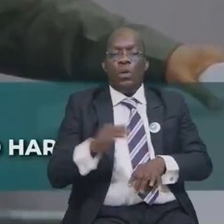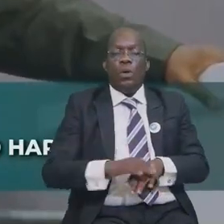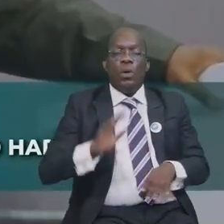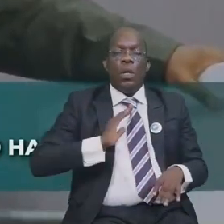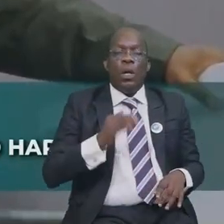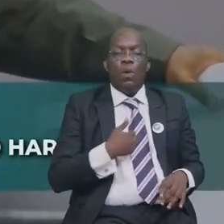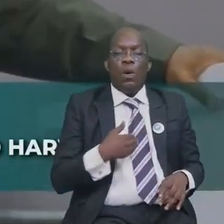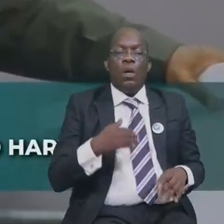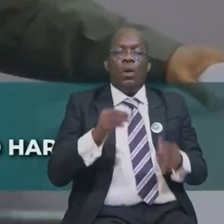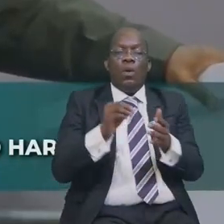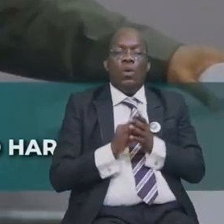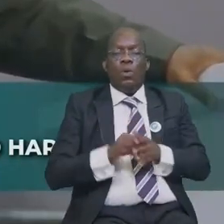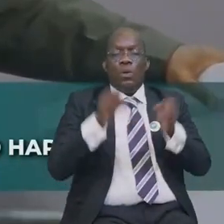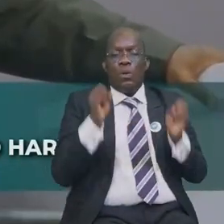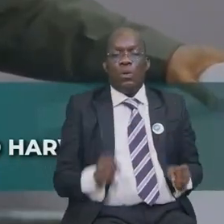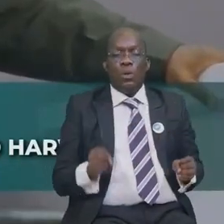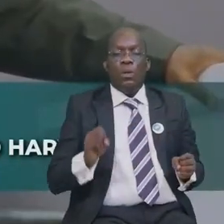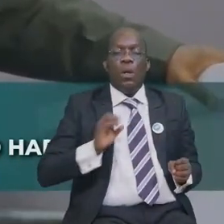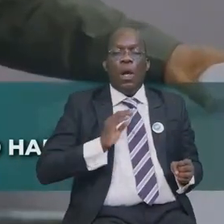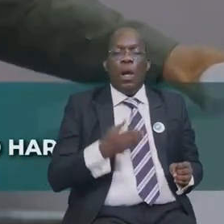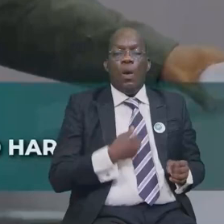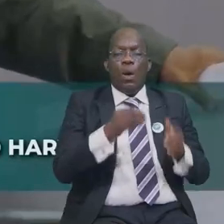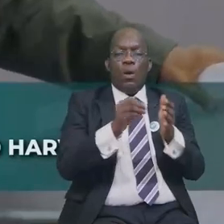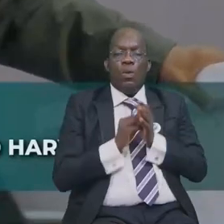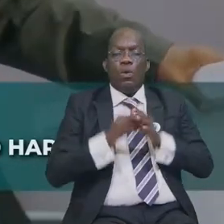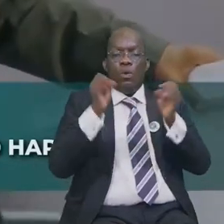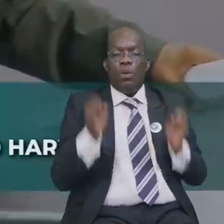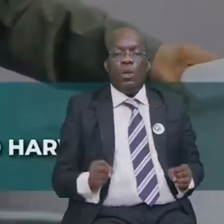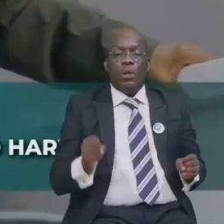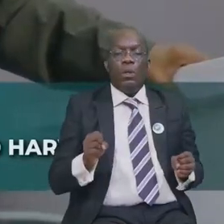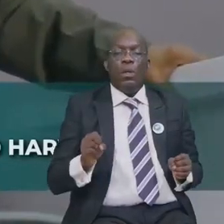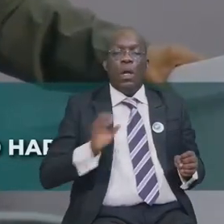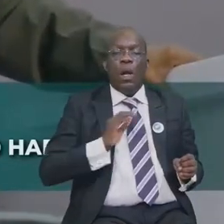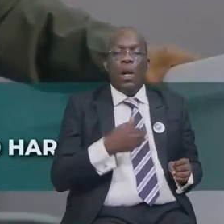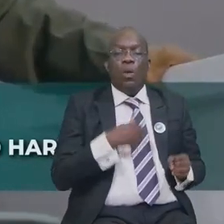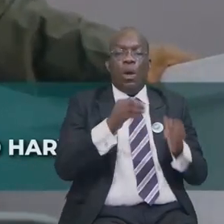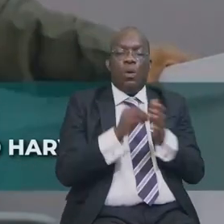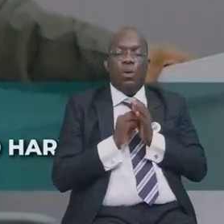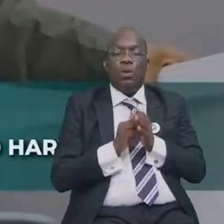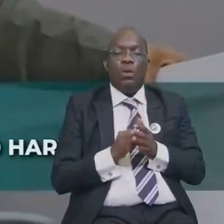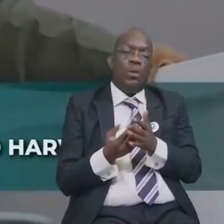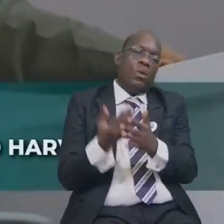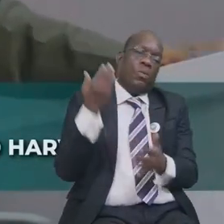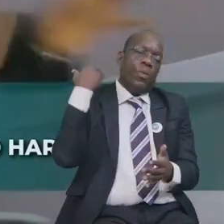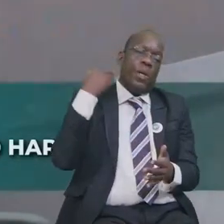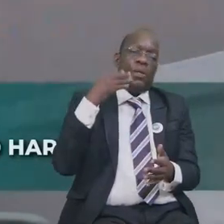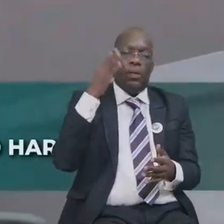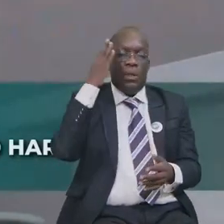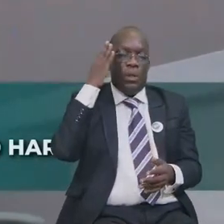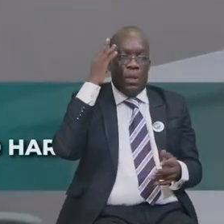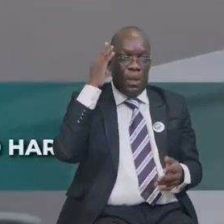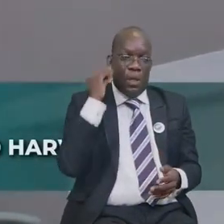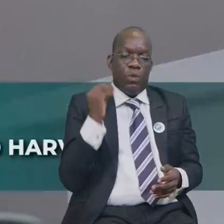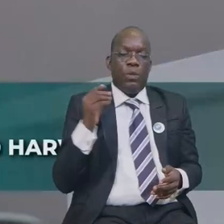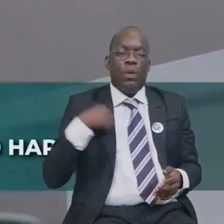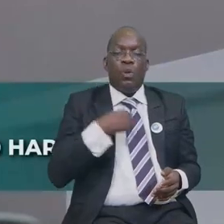nos forces, sur notre puissance, sur nos expériences du passé. Nous devons